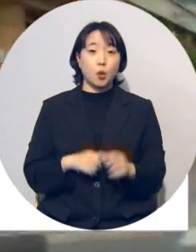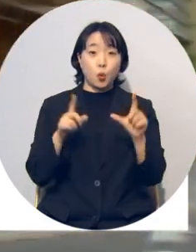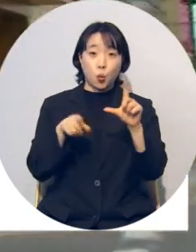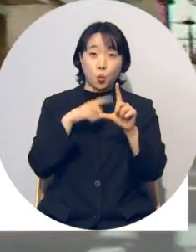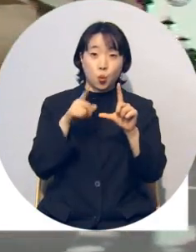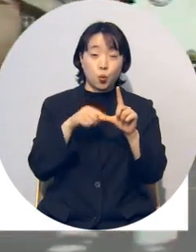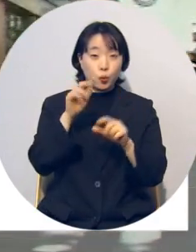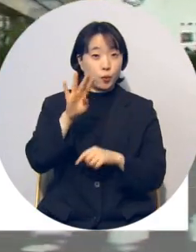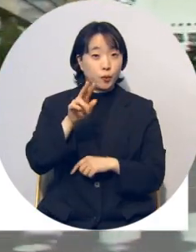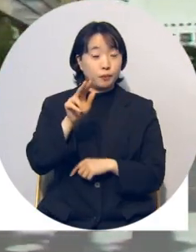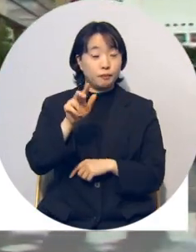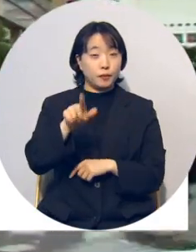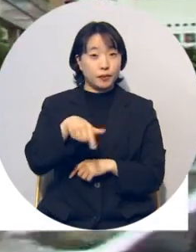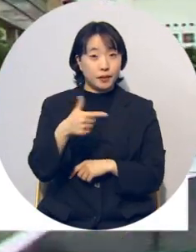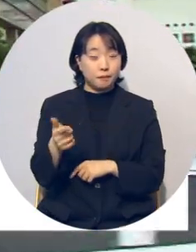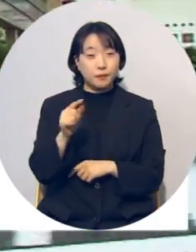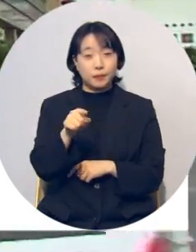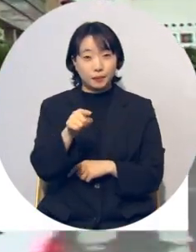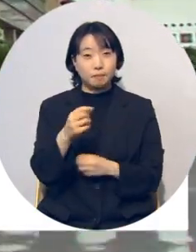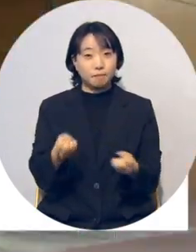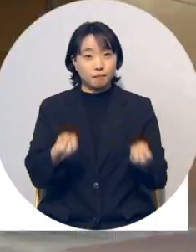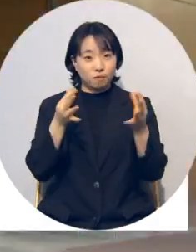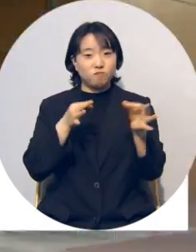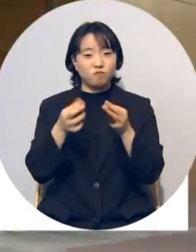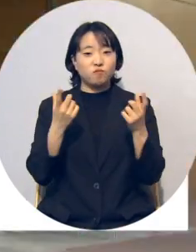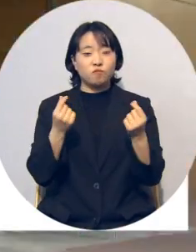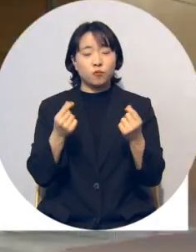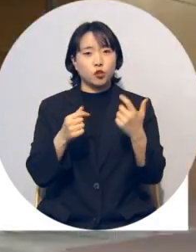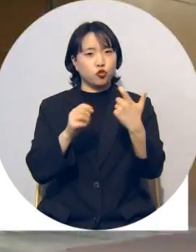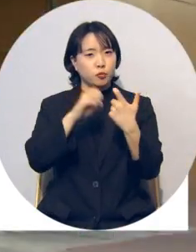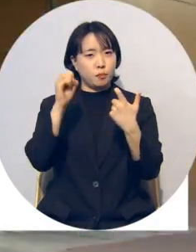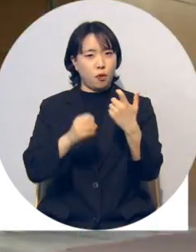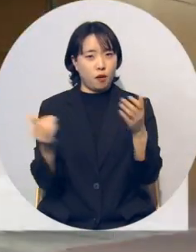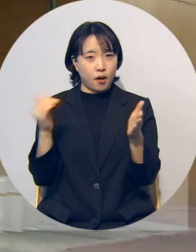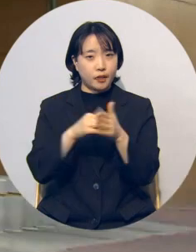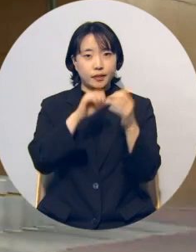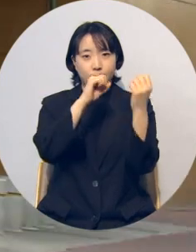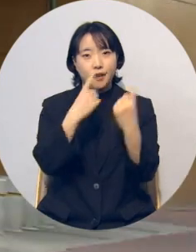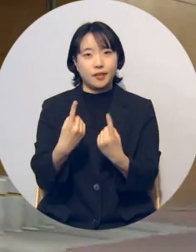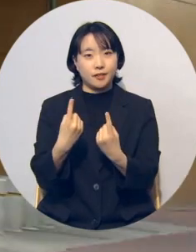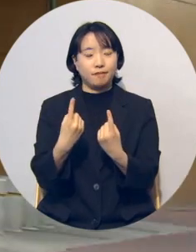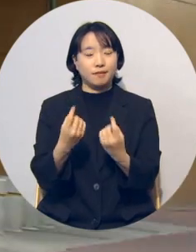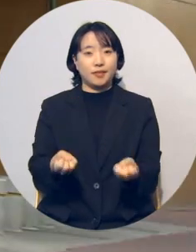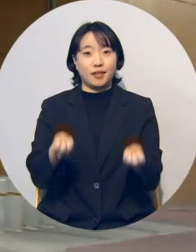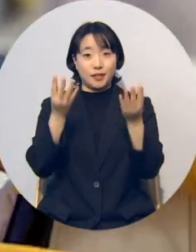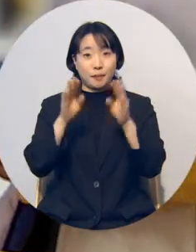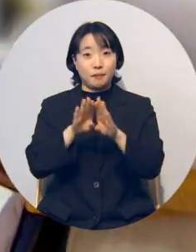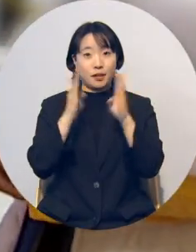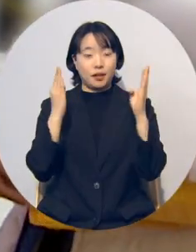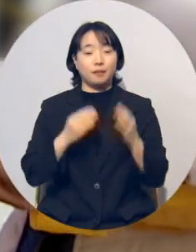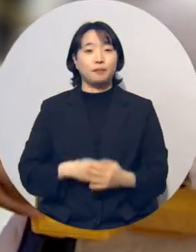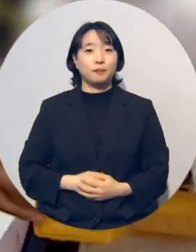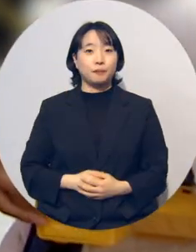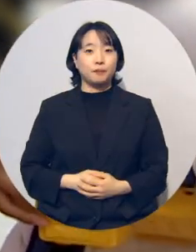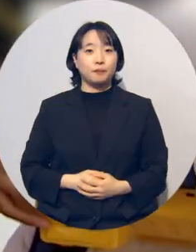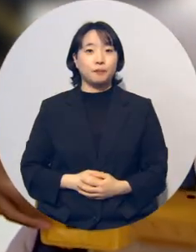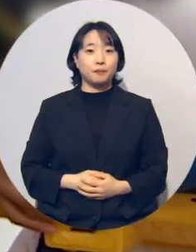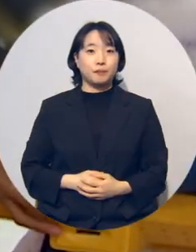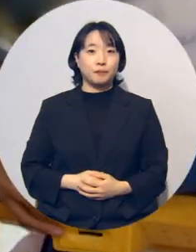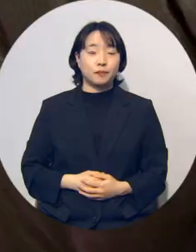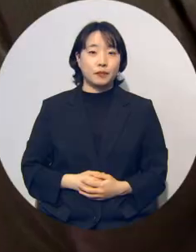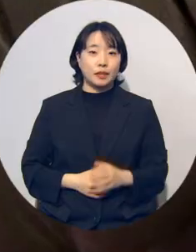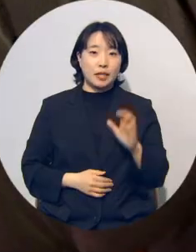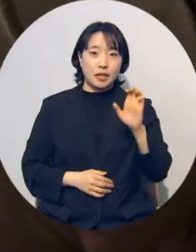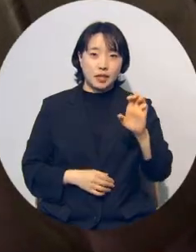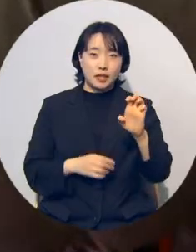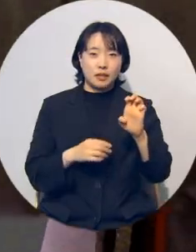오는 3일까지 농축산물을 대상으로 최대 60% 할인하는 행사를 진행합니다. 리플러스,